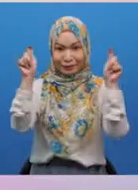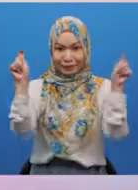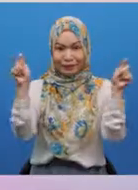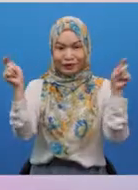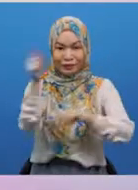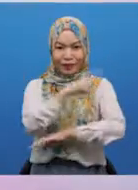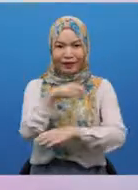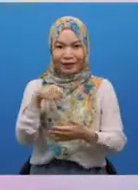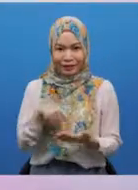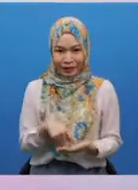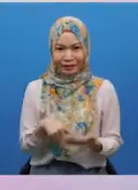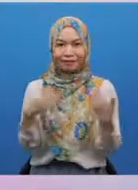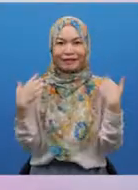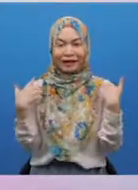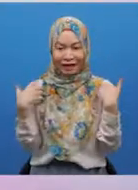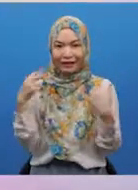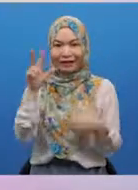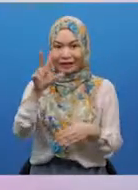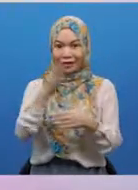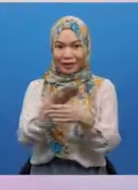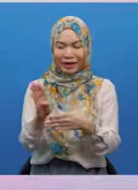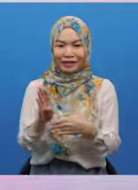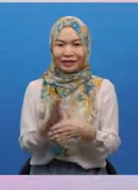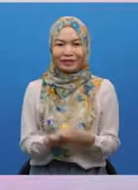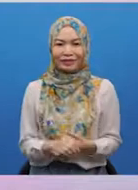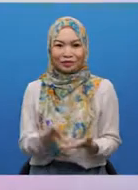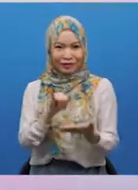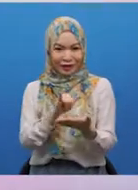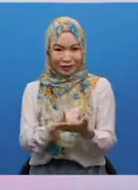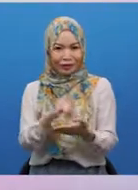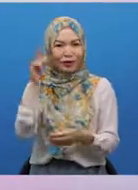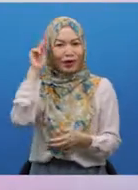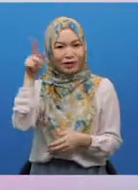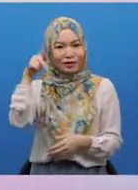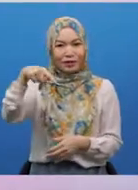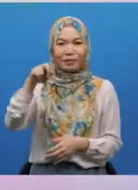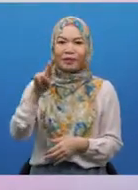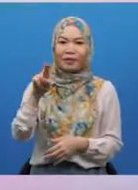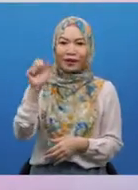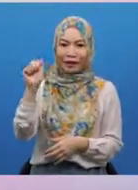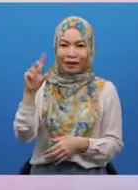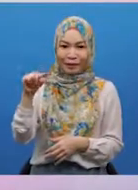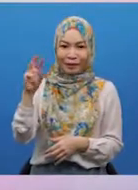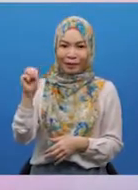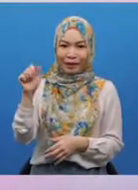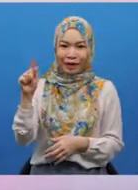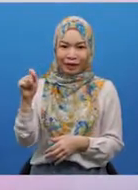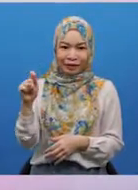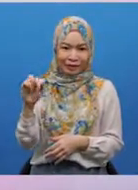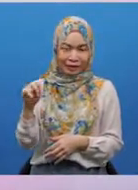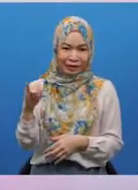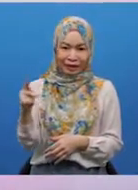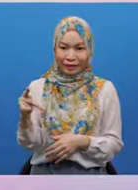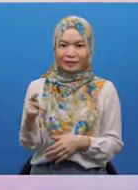ini terbahagi kepada tiga bahagian, iaitu konsep pragmatik, bahasa dalam konteks